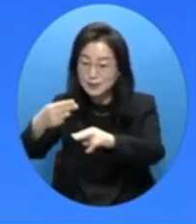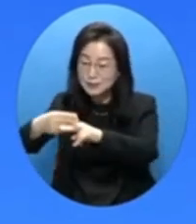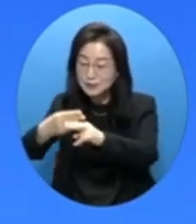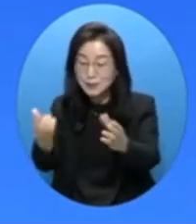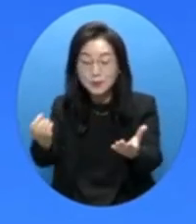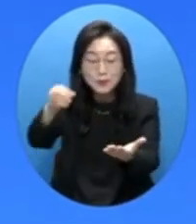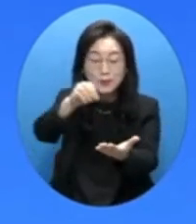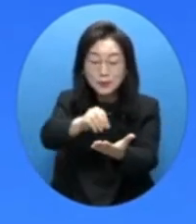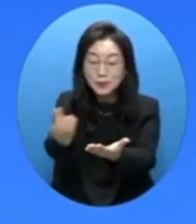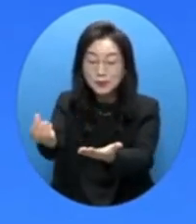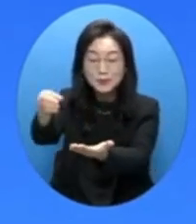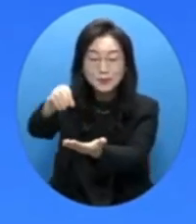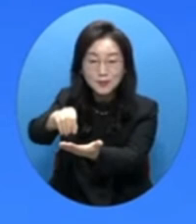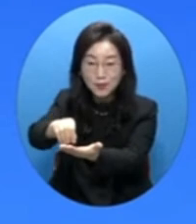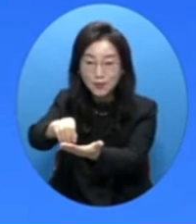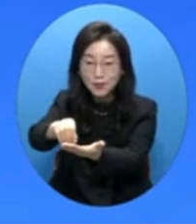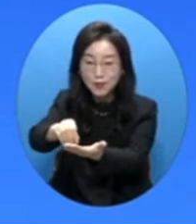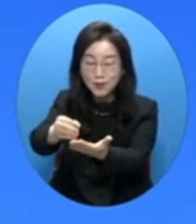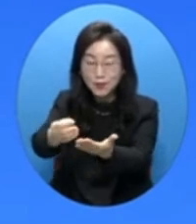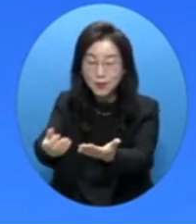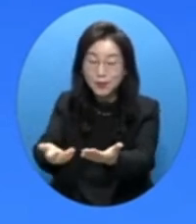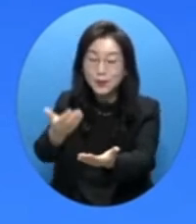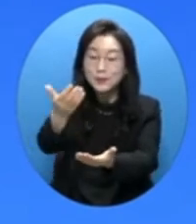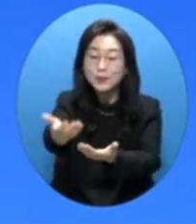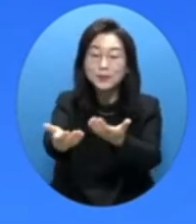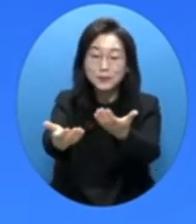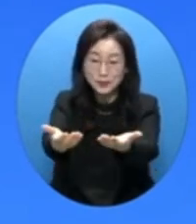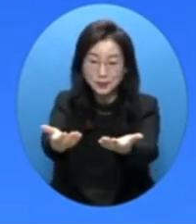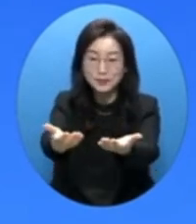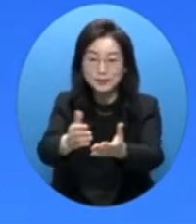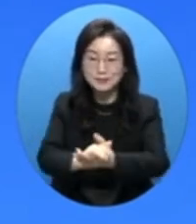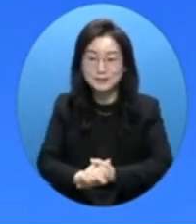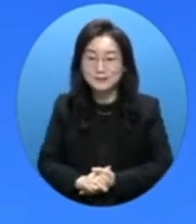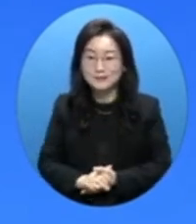음식을 놓고 그 음식을 식탁에 가져옵니다